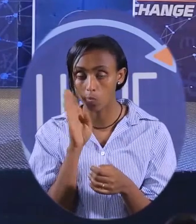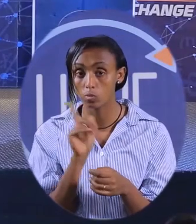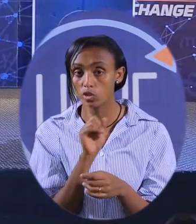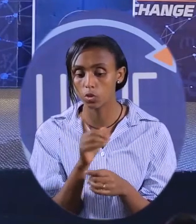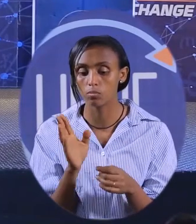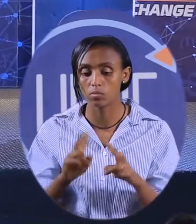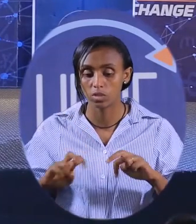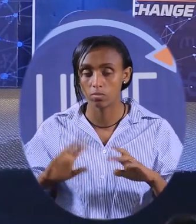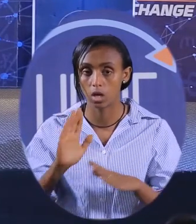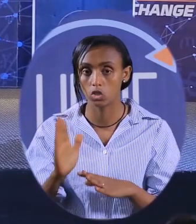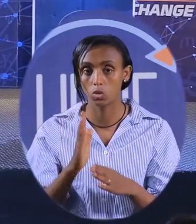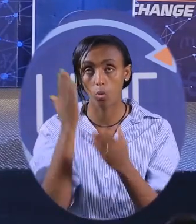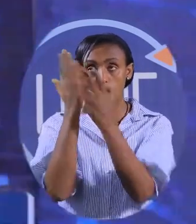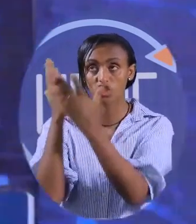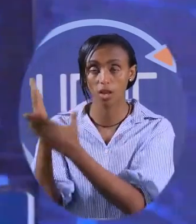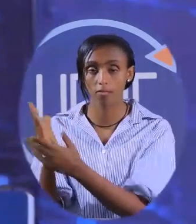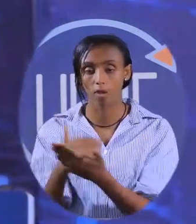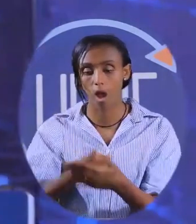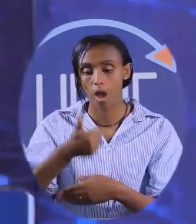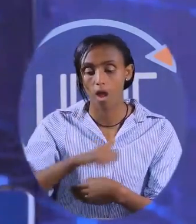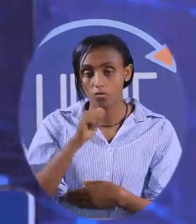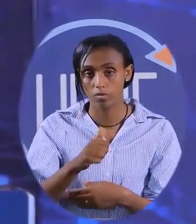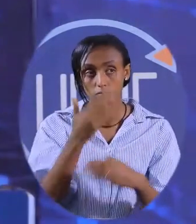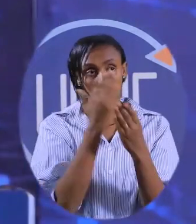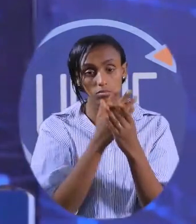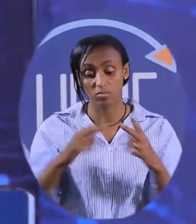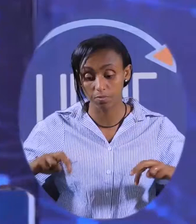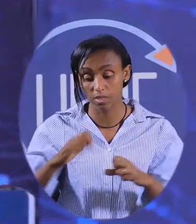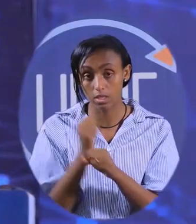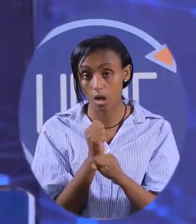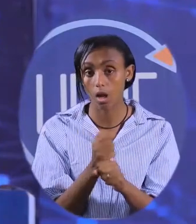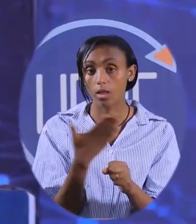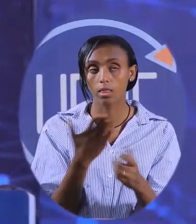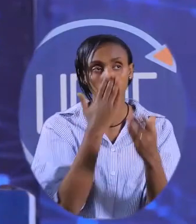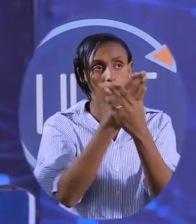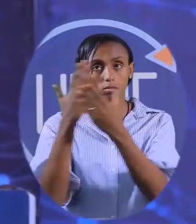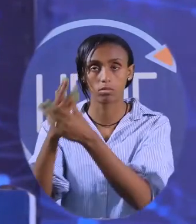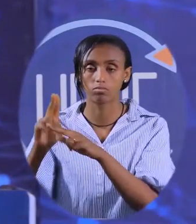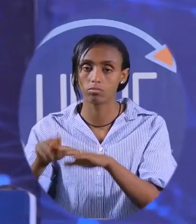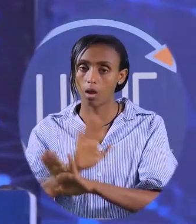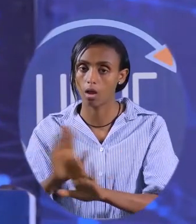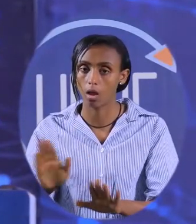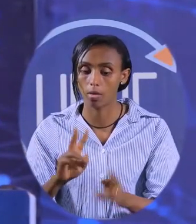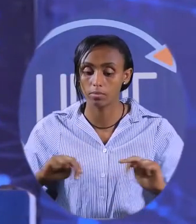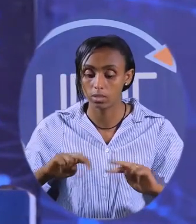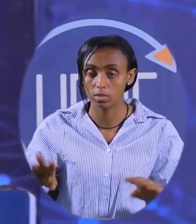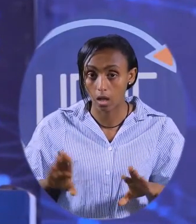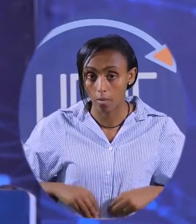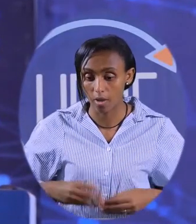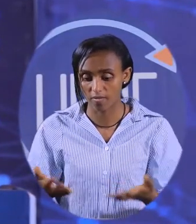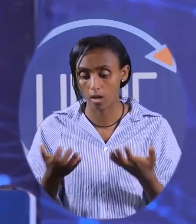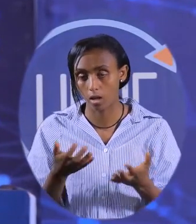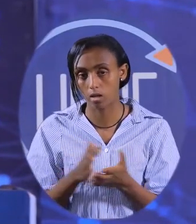ምርምራችሁ ከሼልፍ አያልፍም ነው። ምርምር ተሰርቶ የት ይቀራል? ሼልፍ ላይ። ለምን? ምርምር ተቀባይ